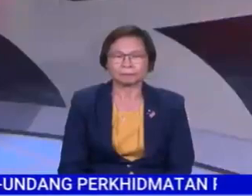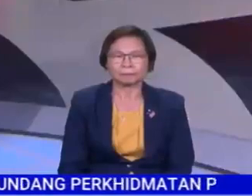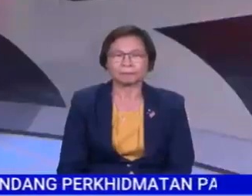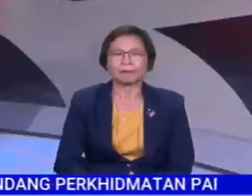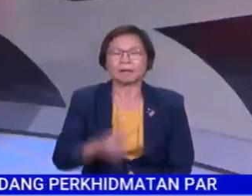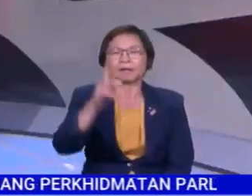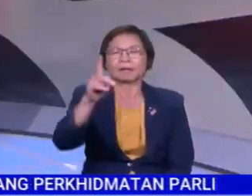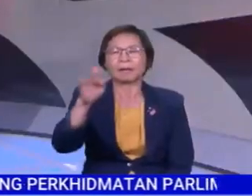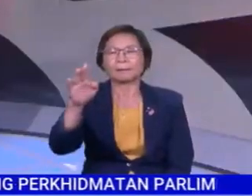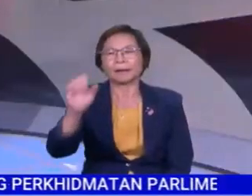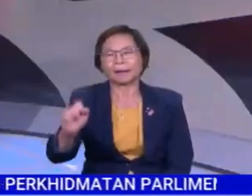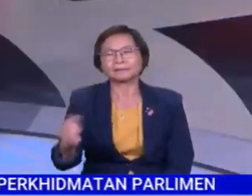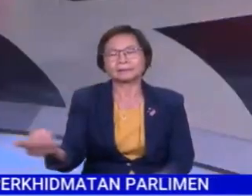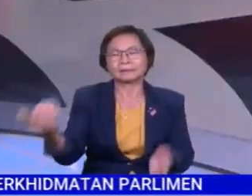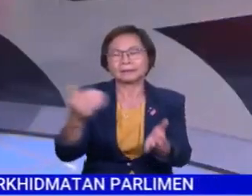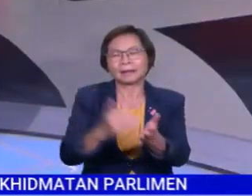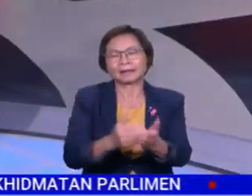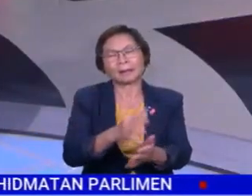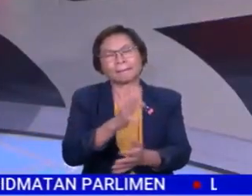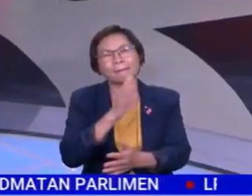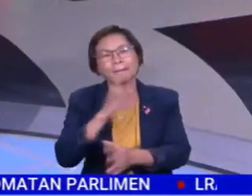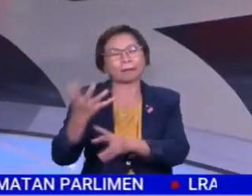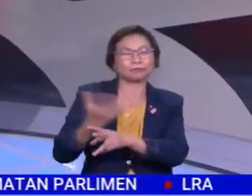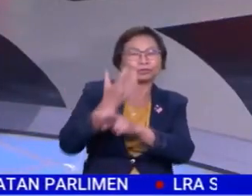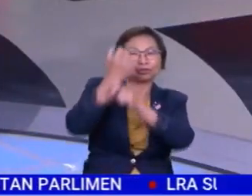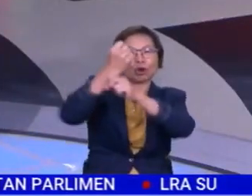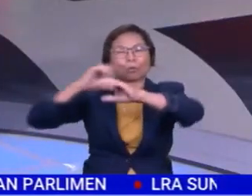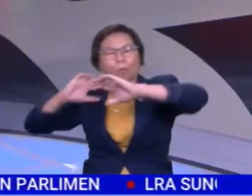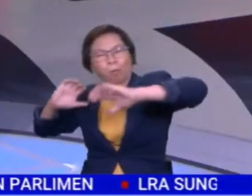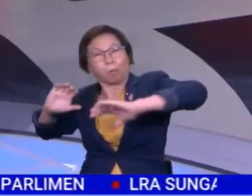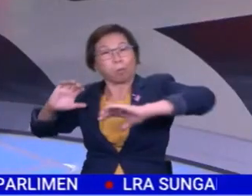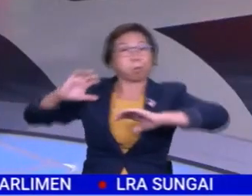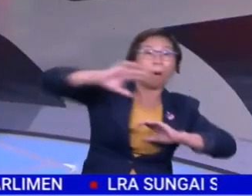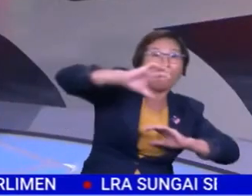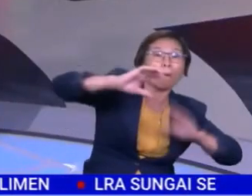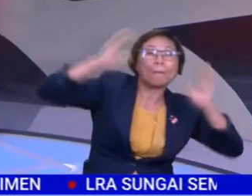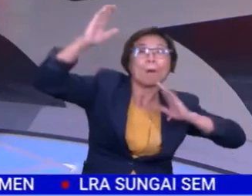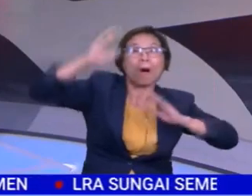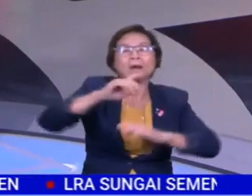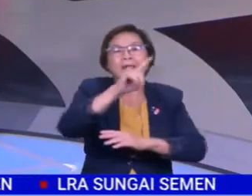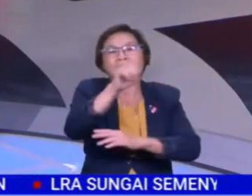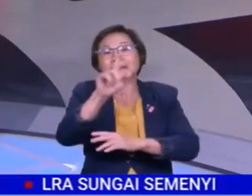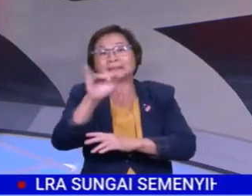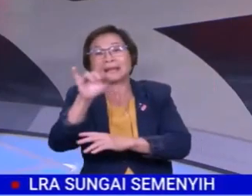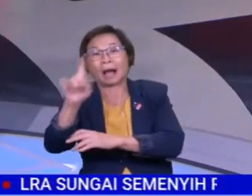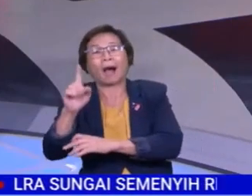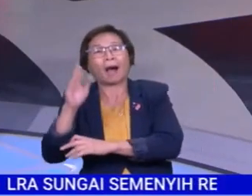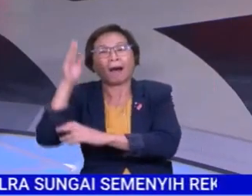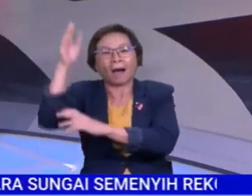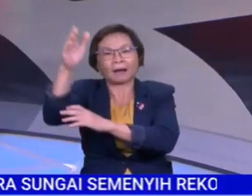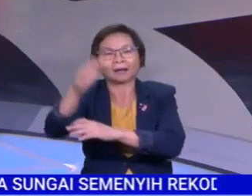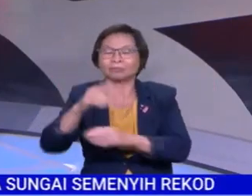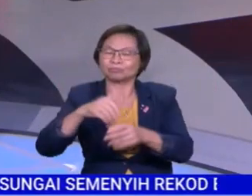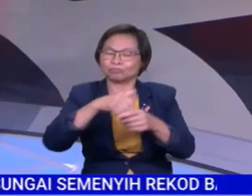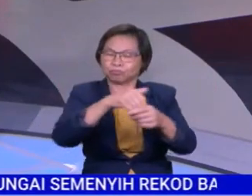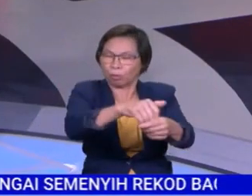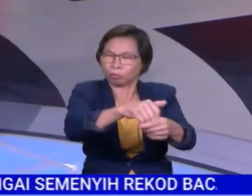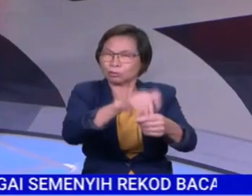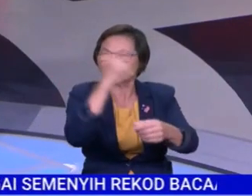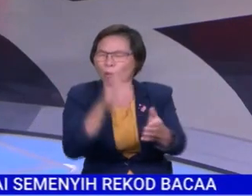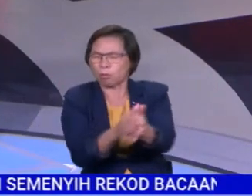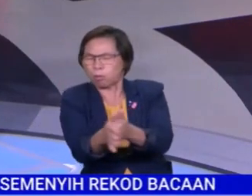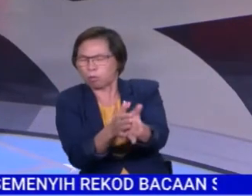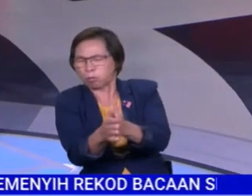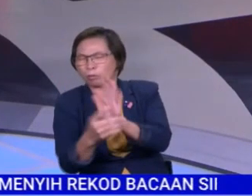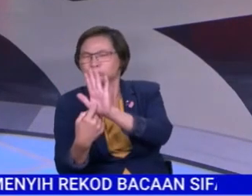Kementerian Belia dan Sukan KBS sekali lagi menegaskan jaguh lontar peluru para negara Muhammad Ziad Zulkifli bakal menerima ganjaran di atas usaha